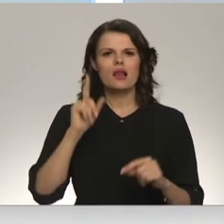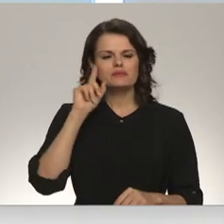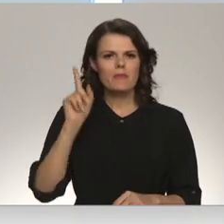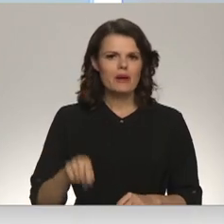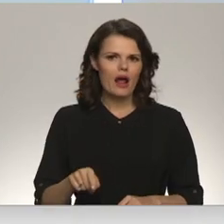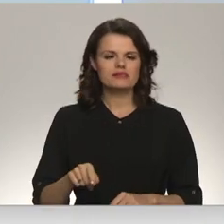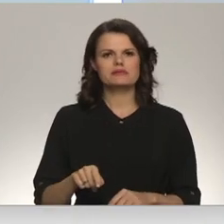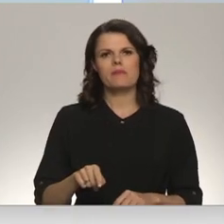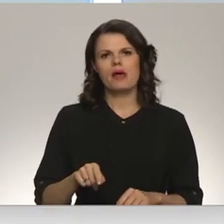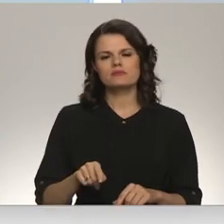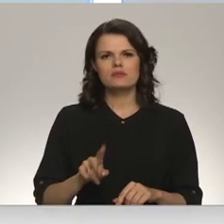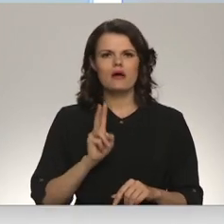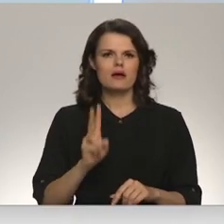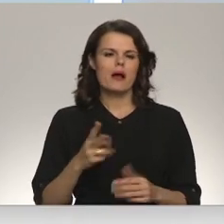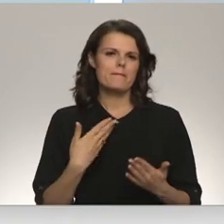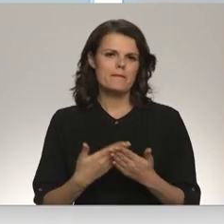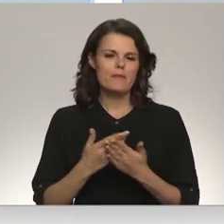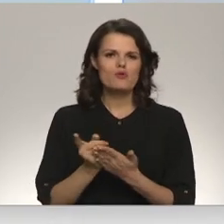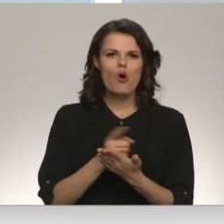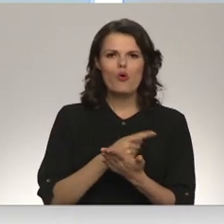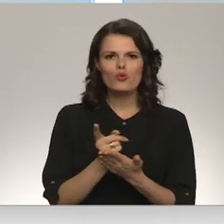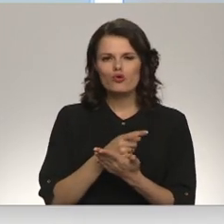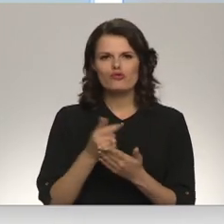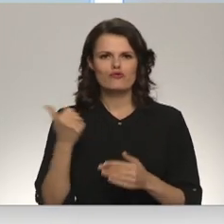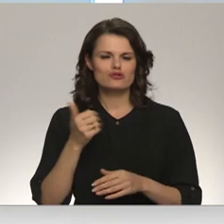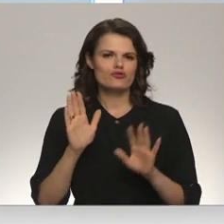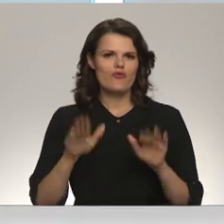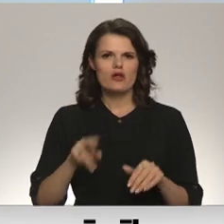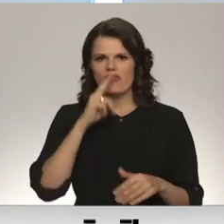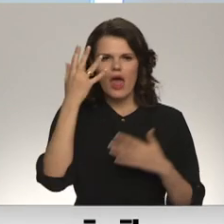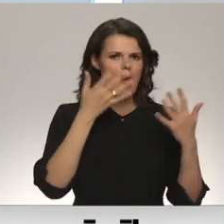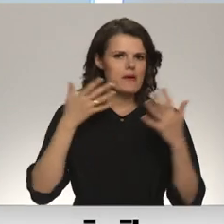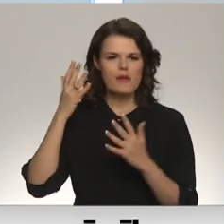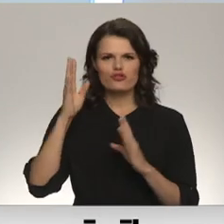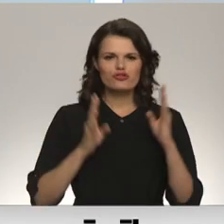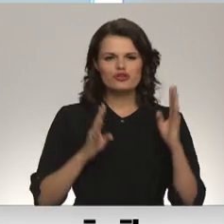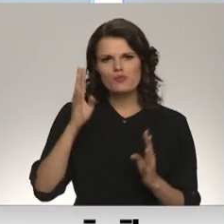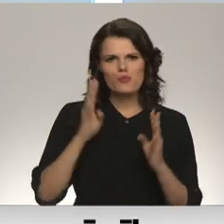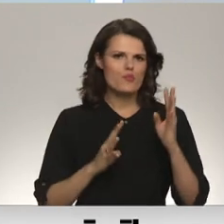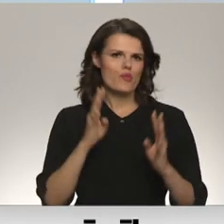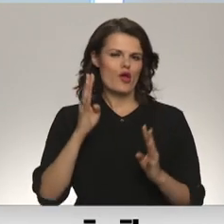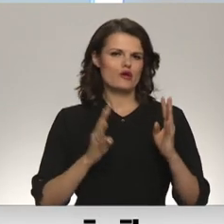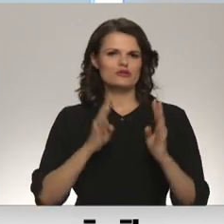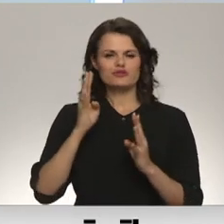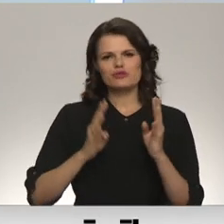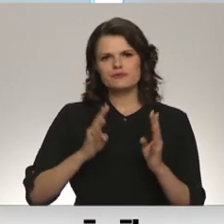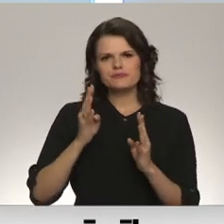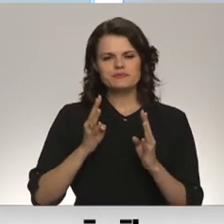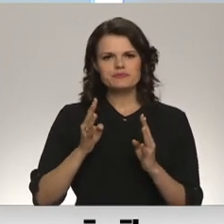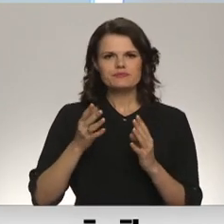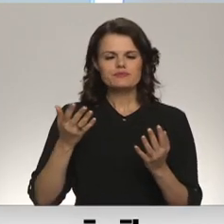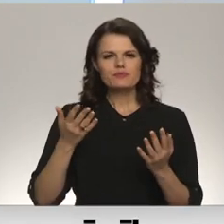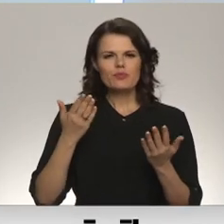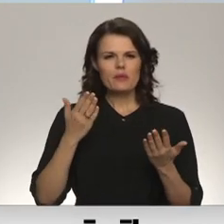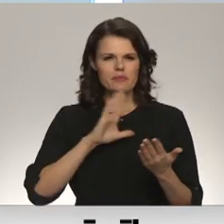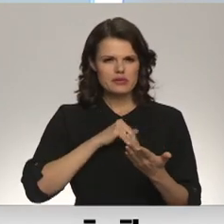iemaņas, tādas kā, pieņemsim, orientēšanā, kur viņš varētu neapmaldīties mežā, kur viņš kaut kādas